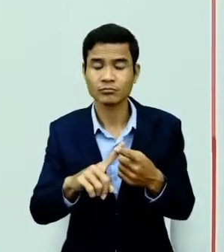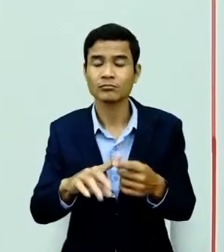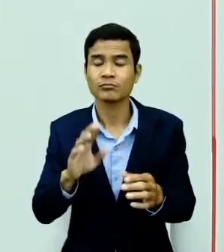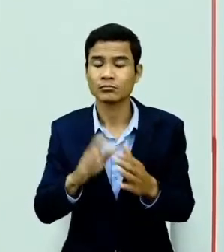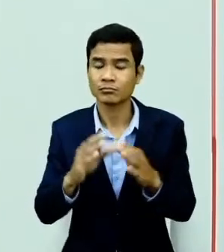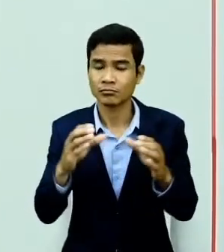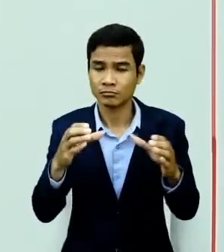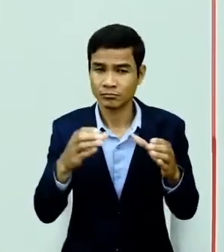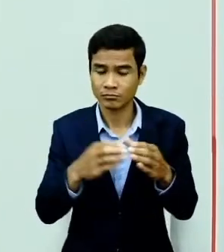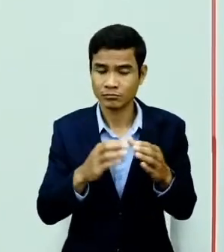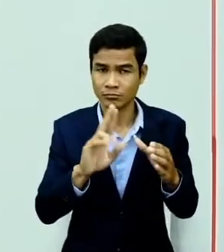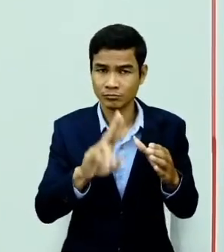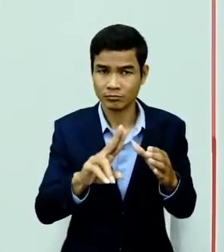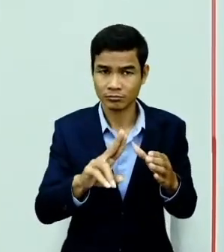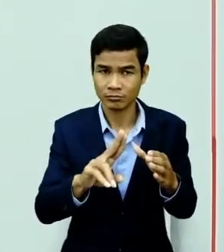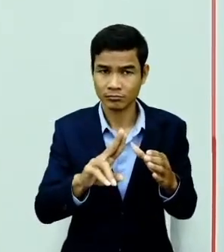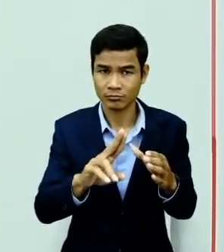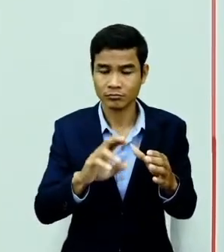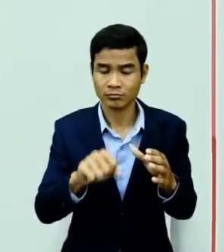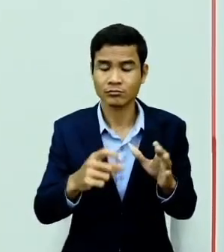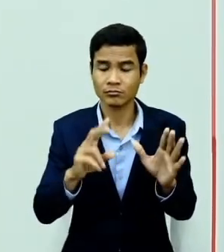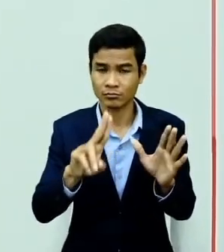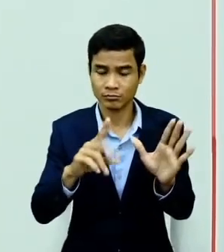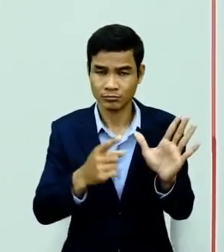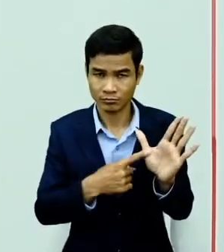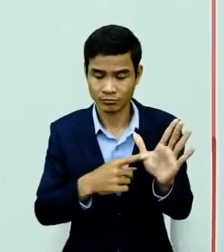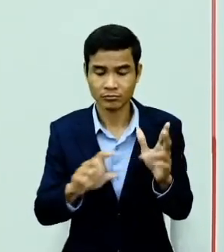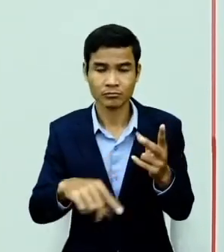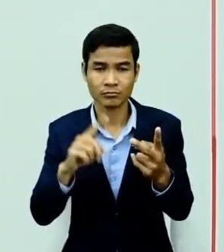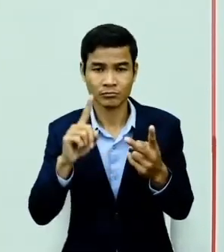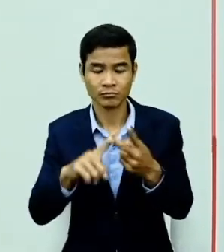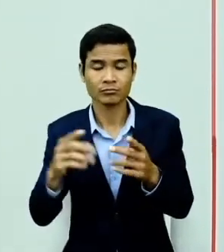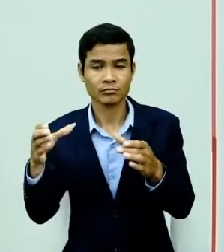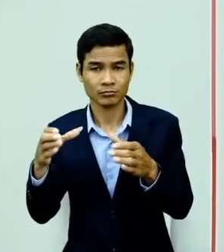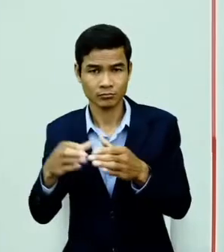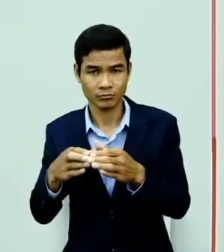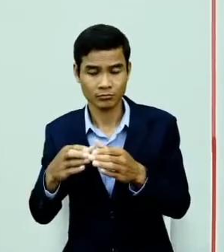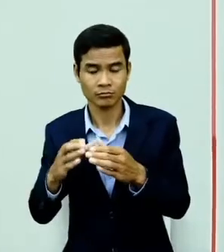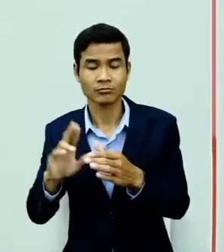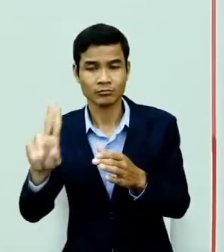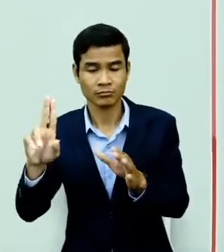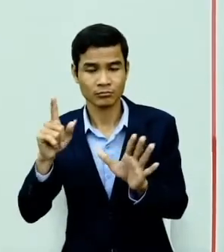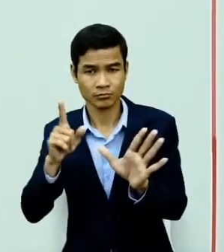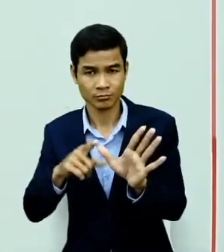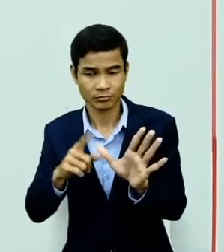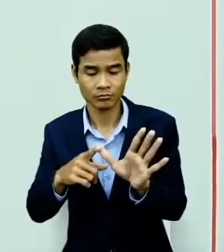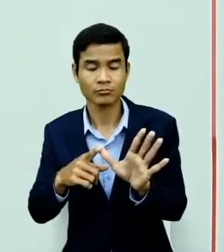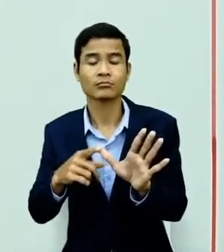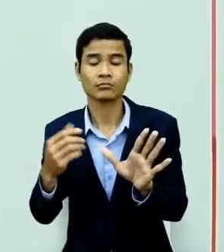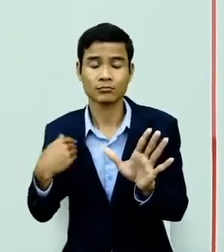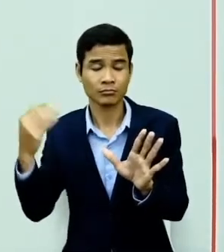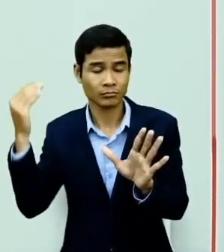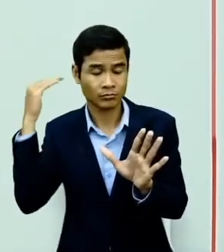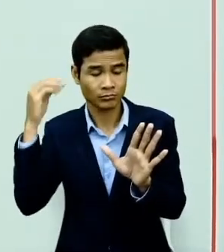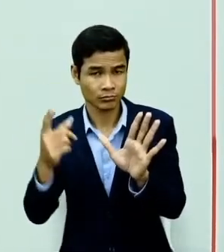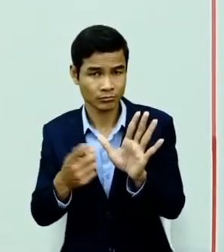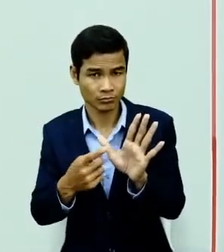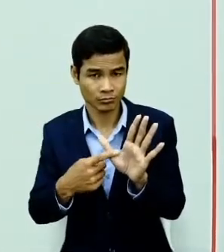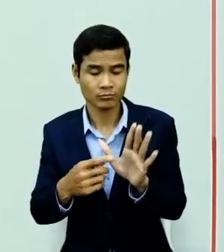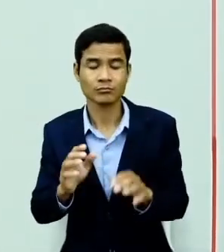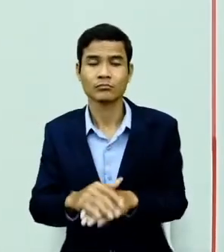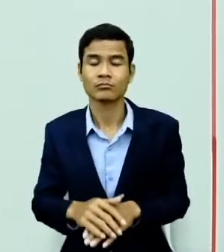មួយភ្ជញ្ជនៈពូអគឺមានសអេចំណែកសមួយទៀតដែលនៅជាមួយភ្ជញ្ជនៈពូអនោះគឺស